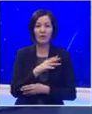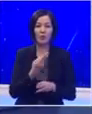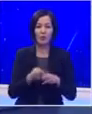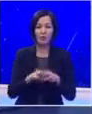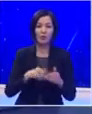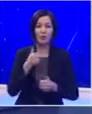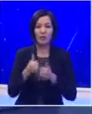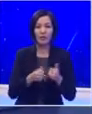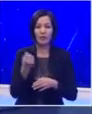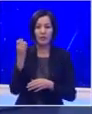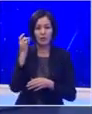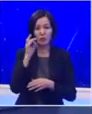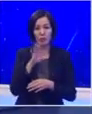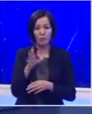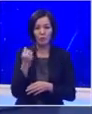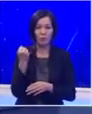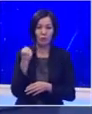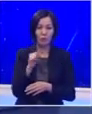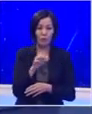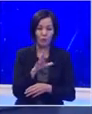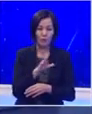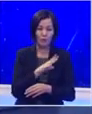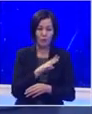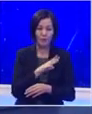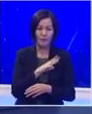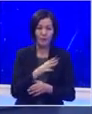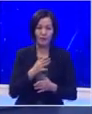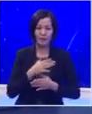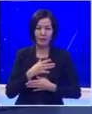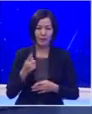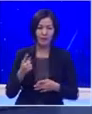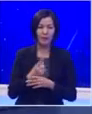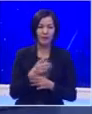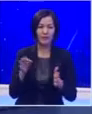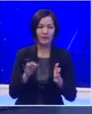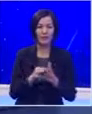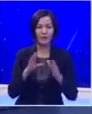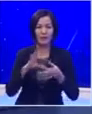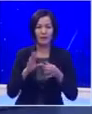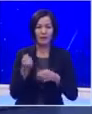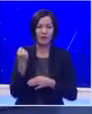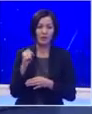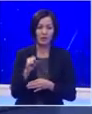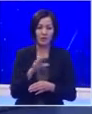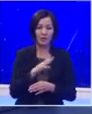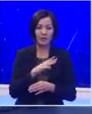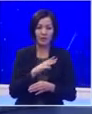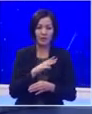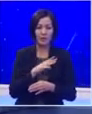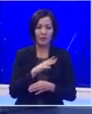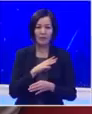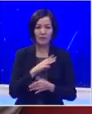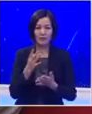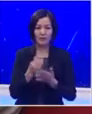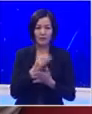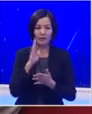Осы жарыста да чемпион болып жатырмын. Осы жарыста менің ең алғашқы мақсатым олимпиаданы бағындыру. Бұйыртса оған да